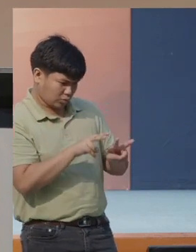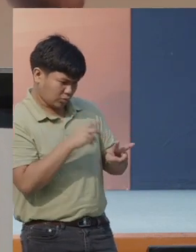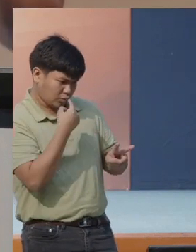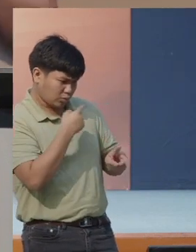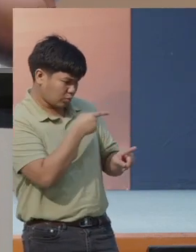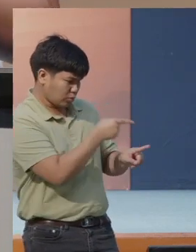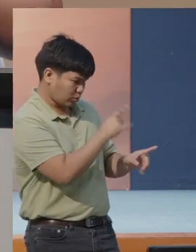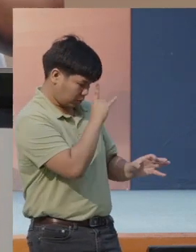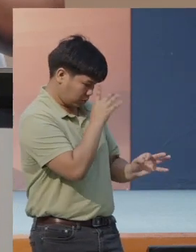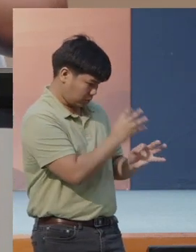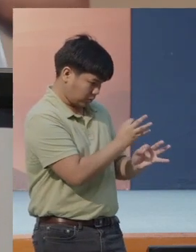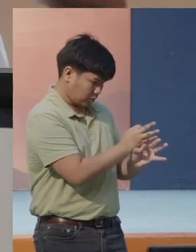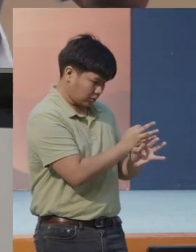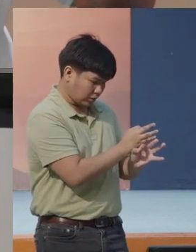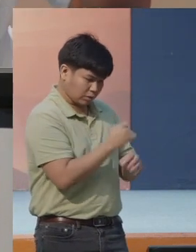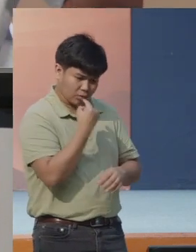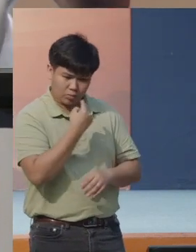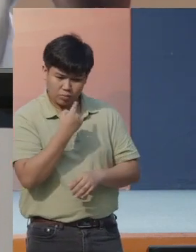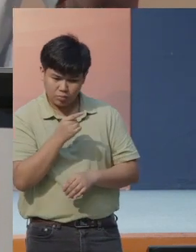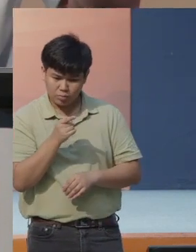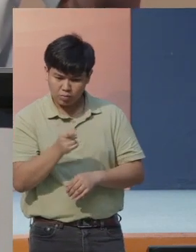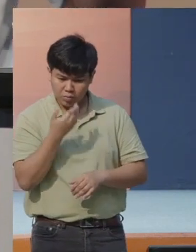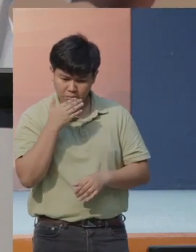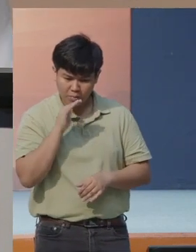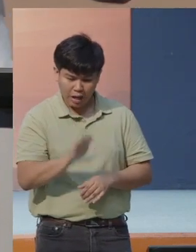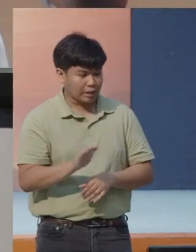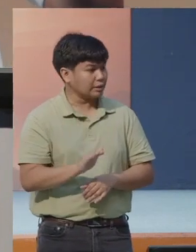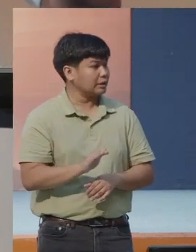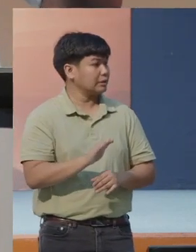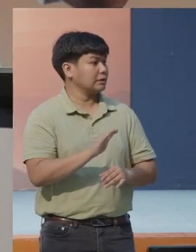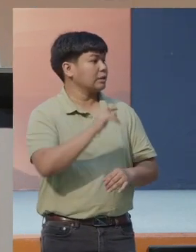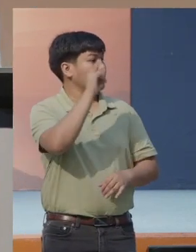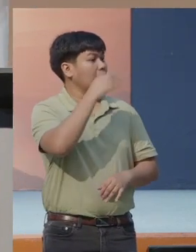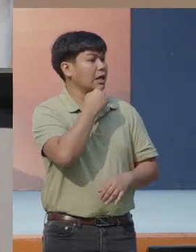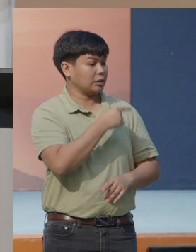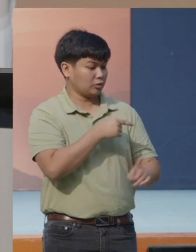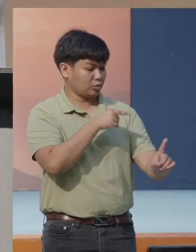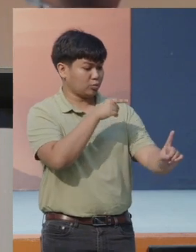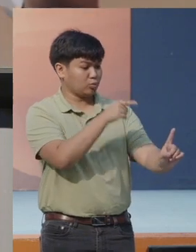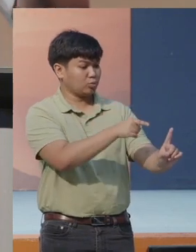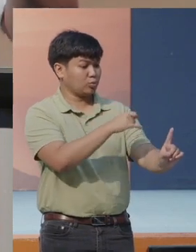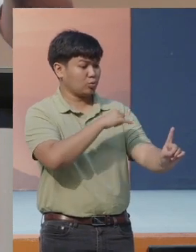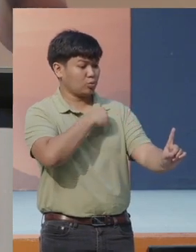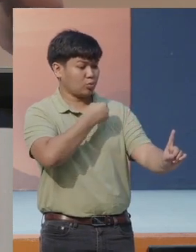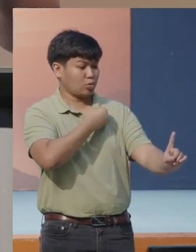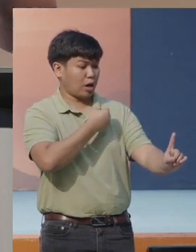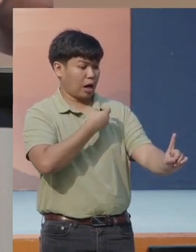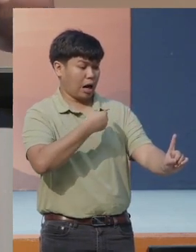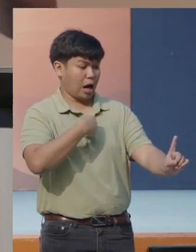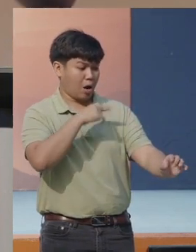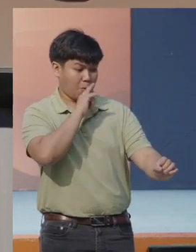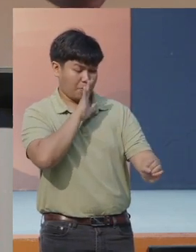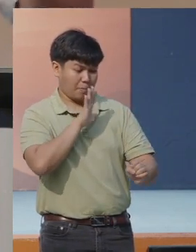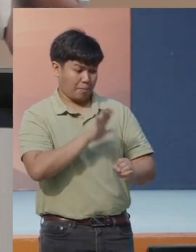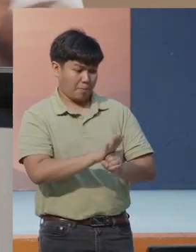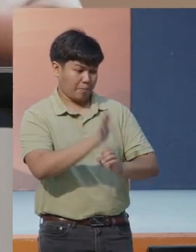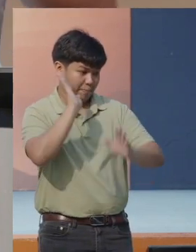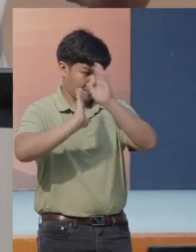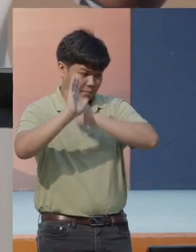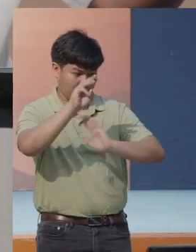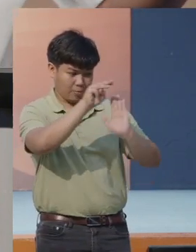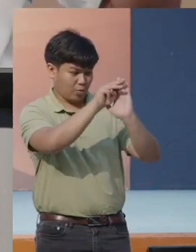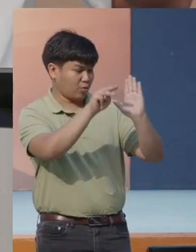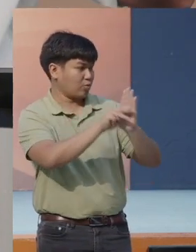mga inosente. No? Sinabi ng Panginoon kay Joshua, no? Bilang promise-keeping God, na bukod pa